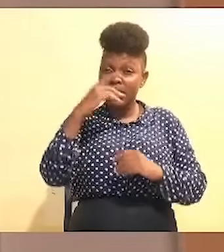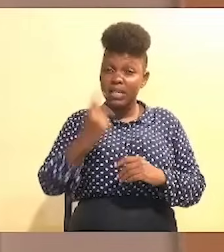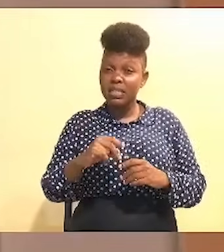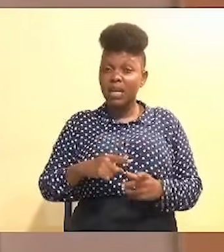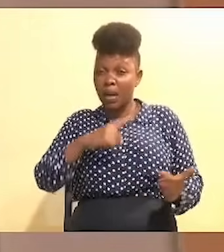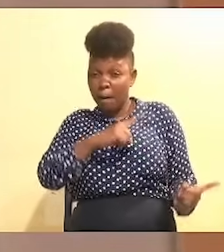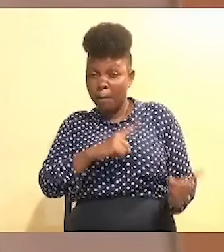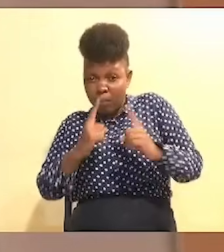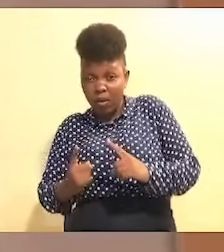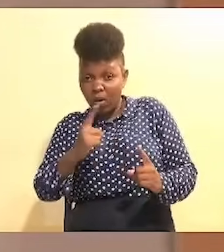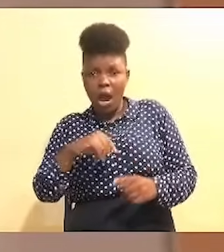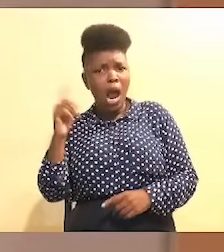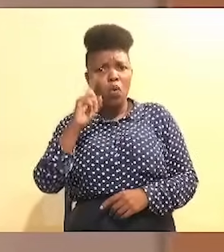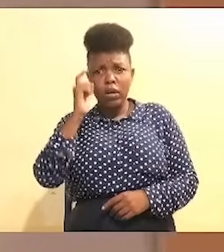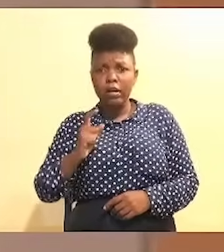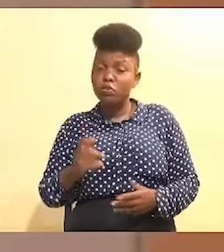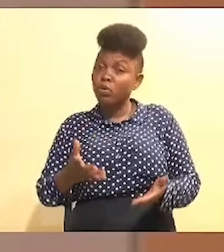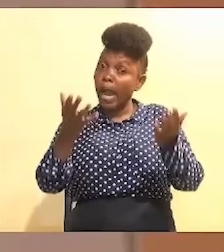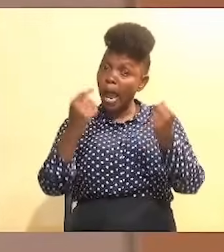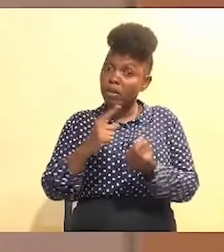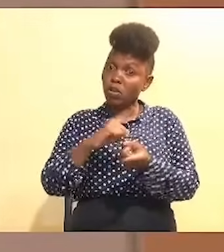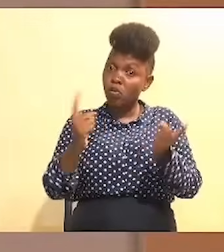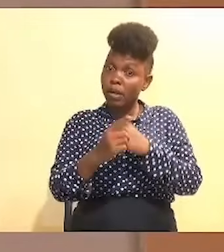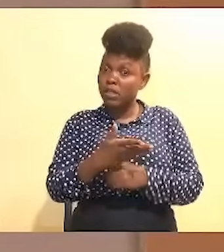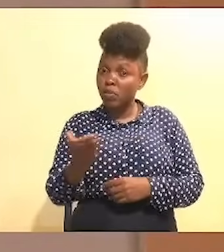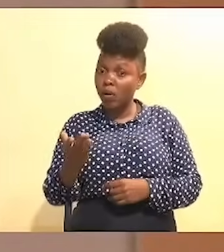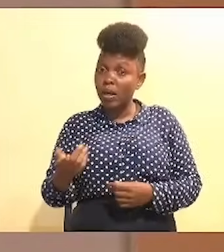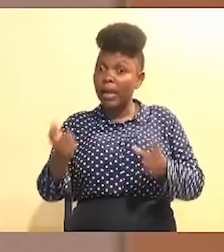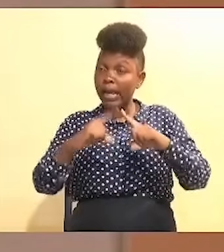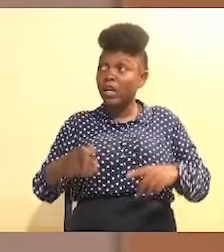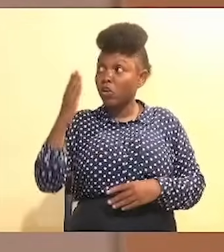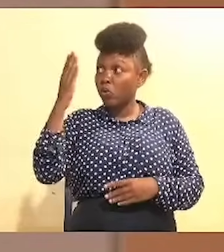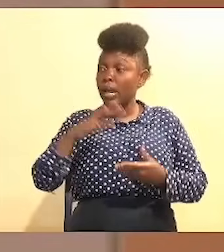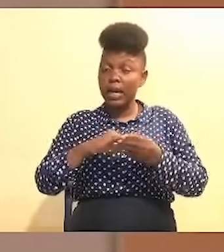Hakuna mtu anayeweza kubadilisha mwingine ila yule aliyemuumba anaweza.